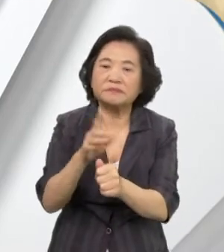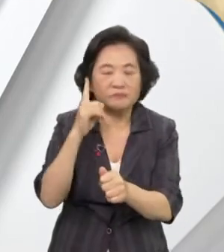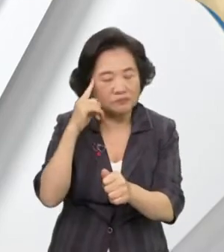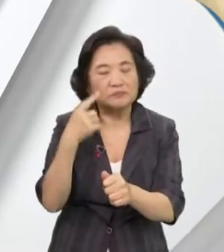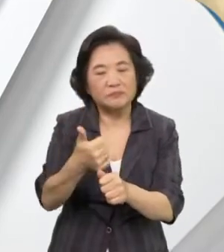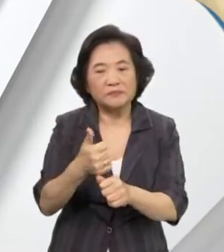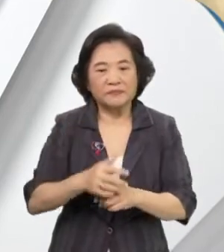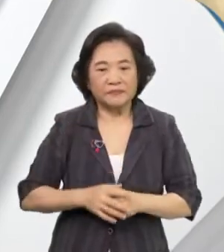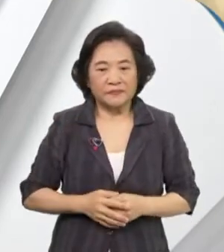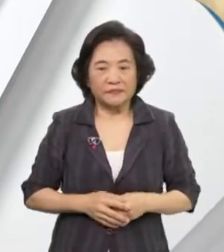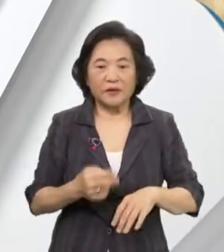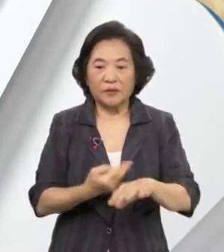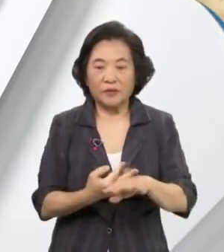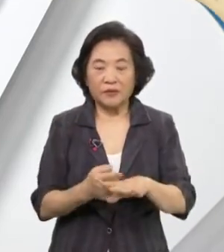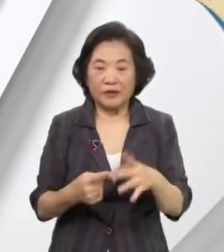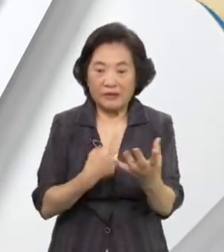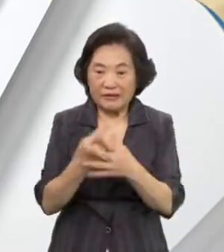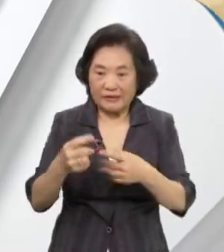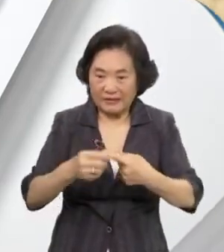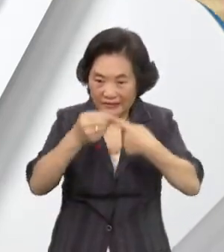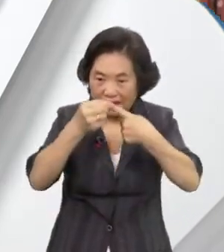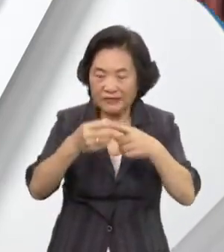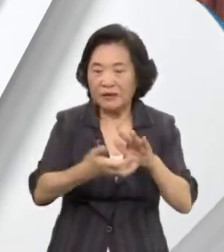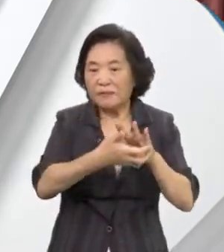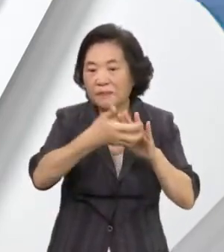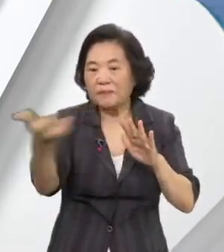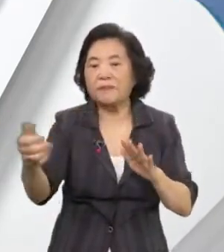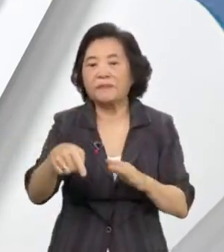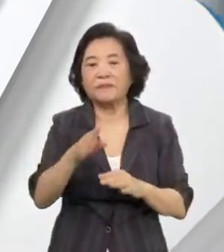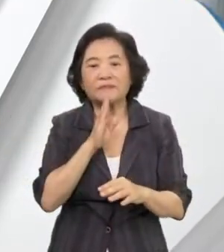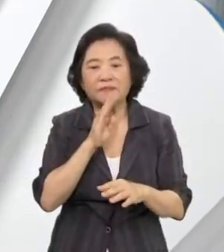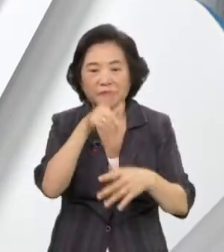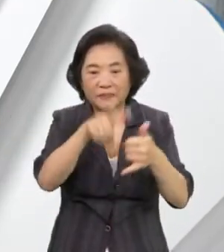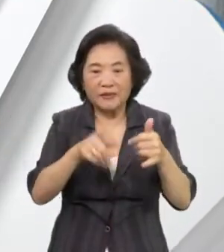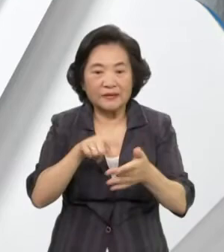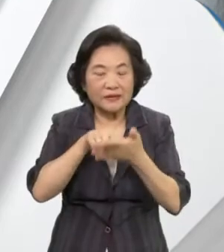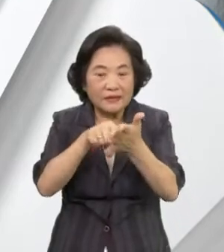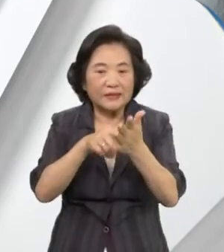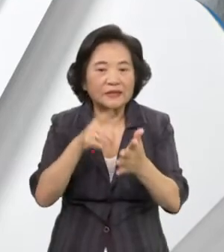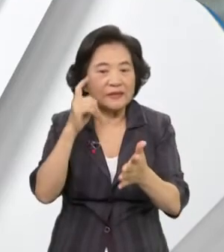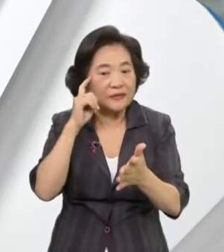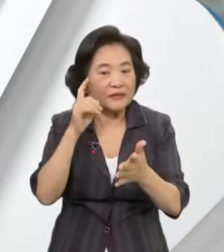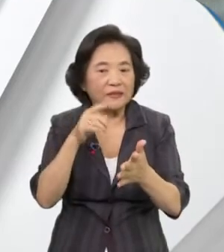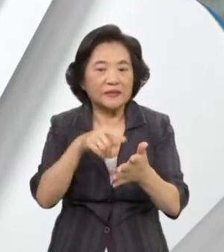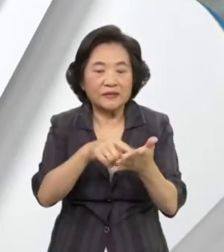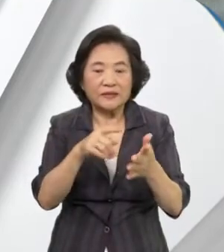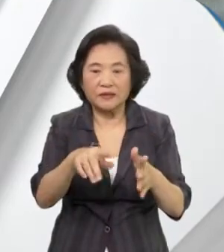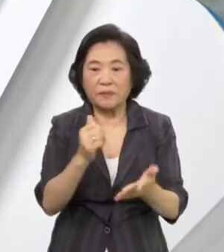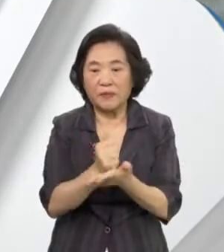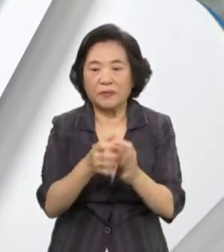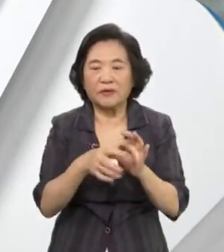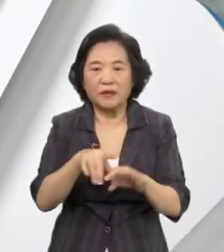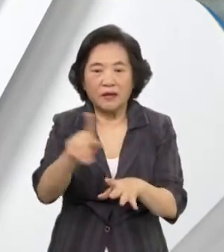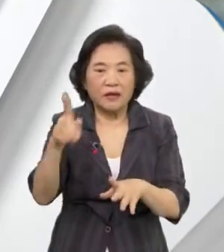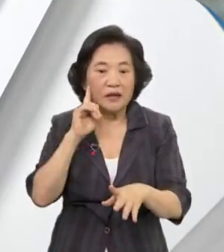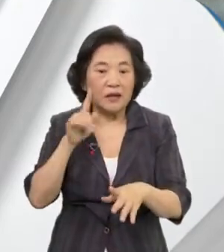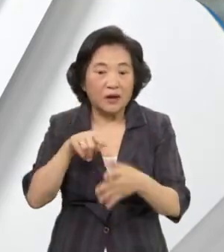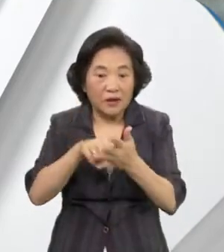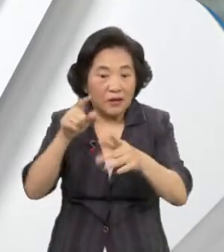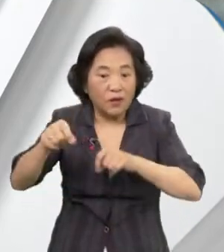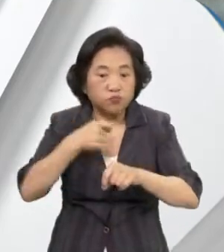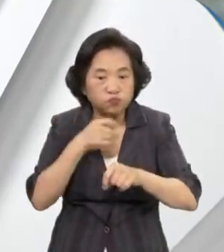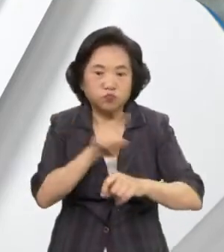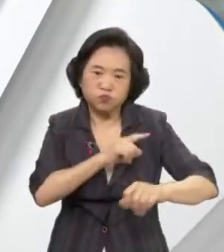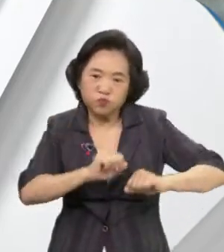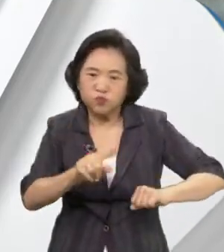助。 罗世良是参加头一届的预计的人，其诚心建议一条创新的人，唔好单人拖马达兵，